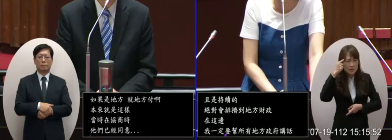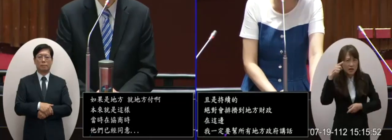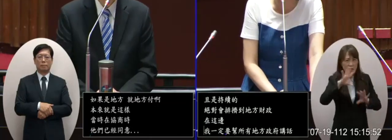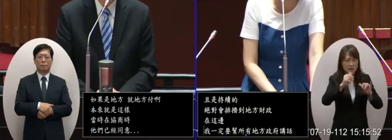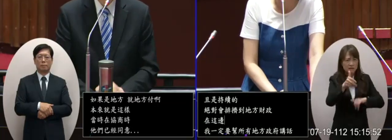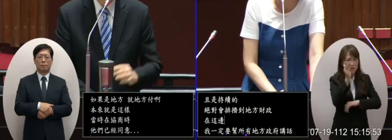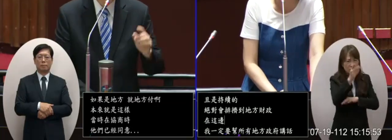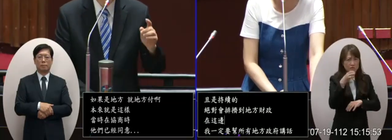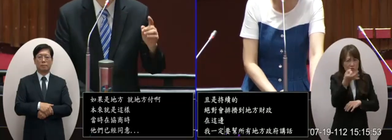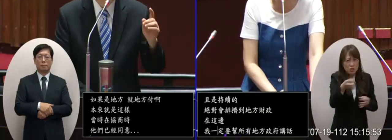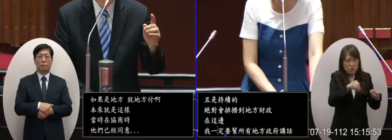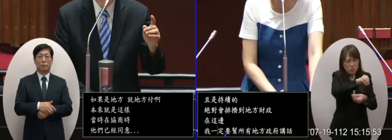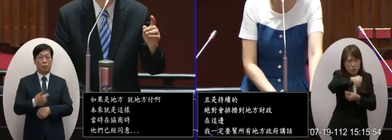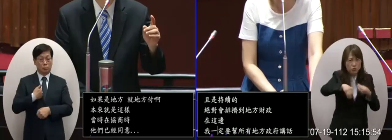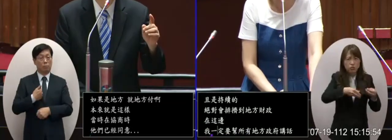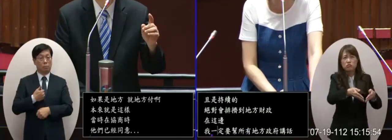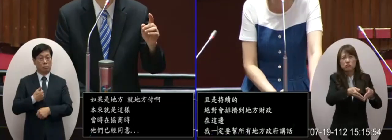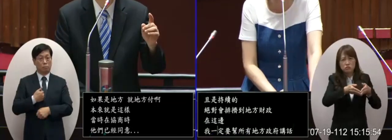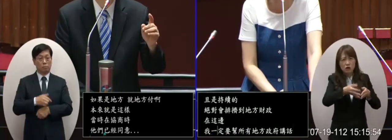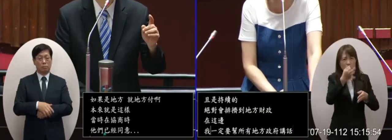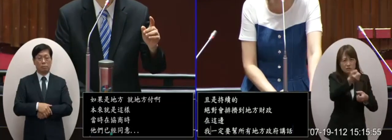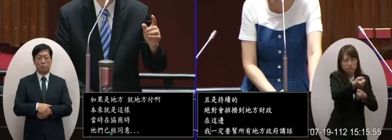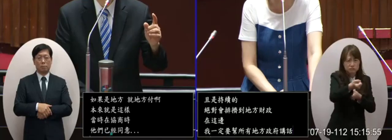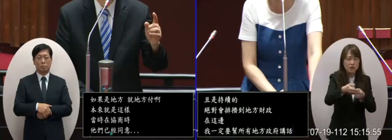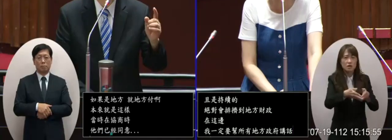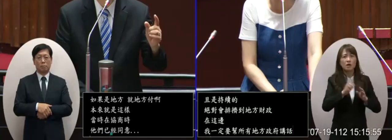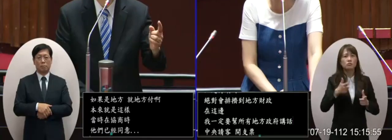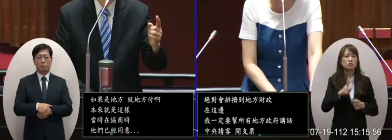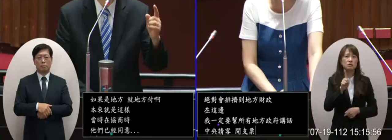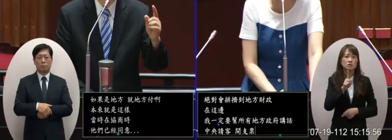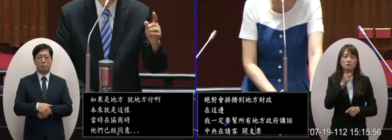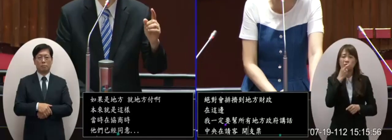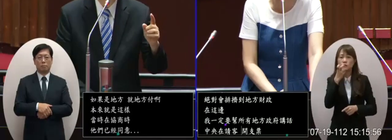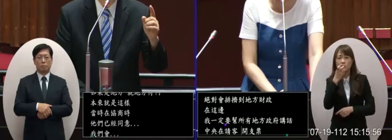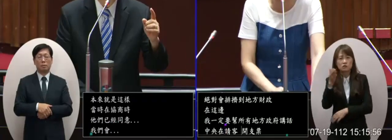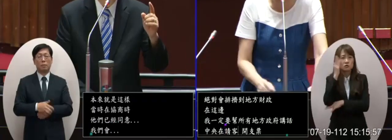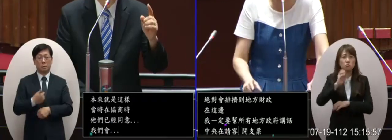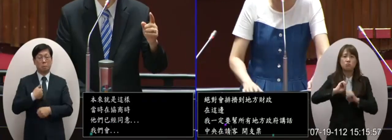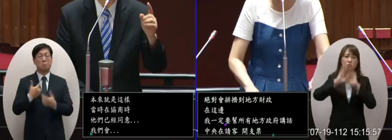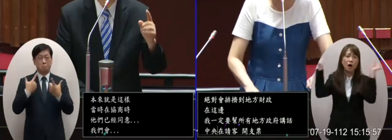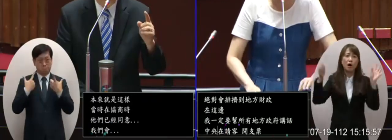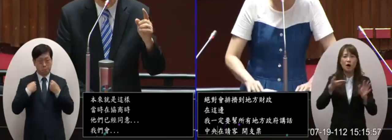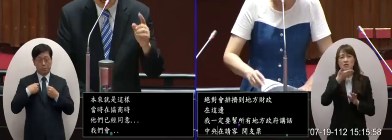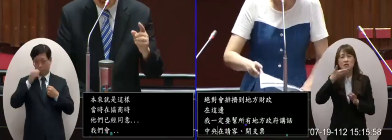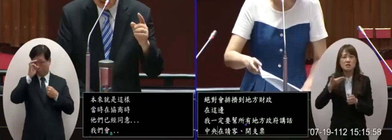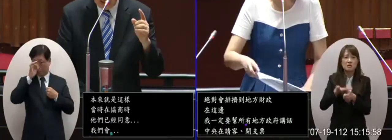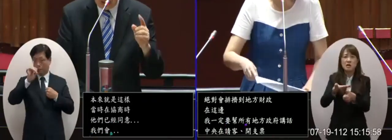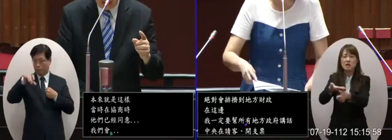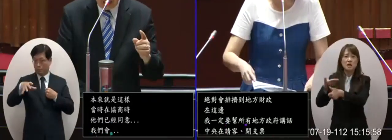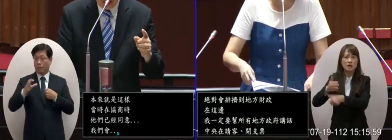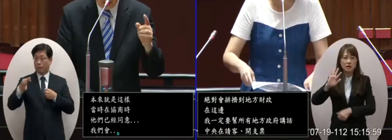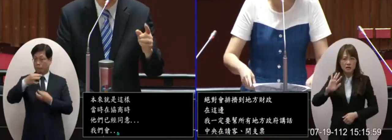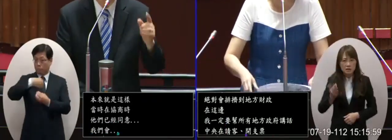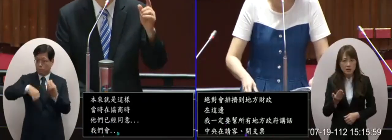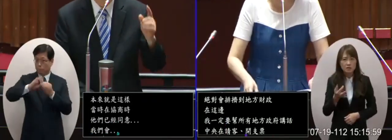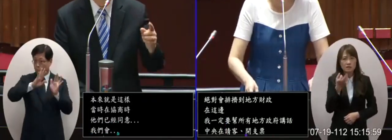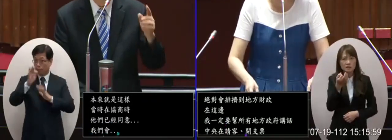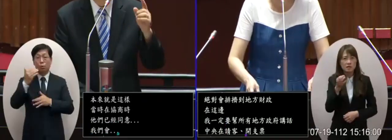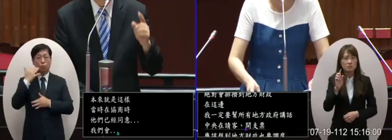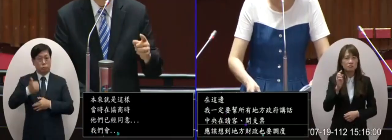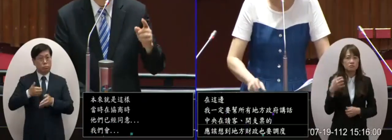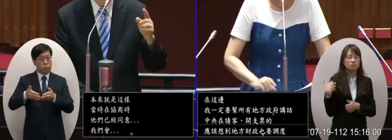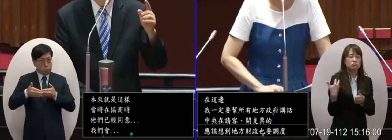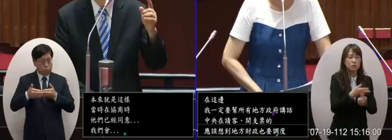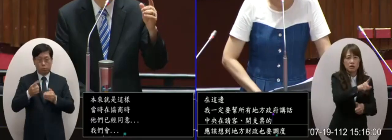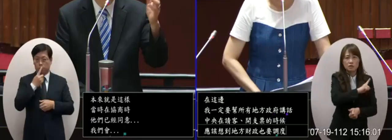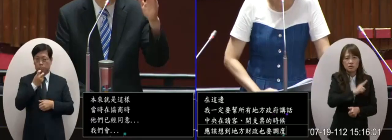要调度，而不是中央请客，然后是地方来买 单。我们会视地方财政的能力，如果必